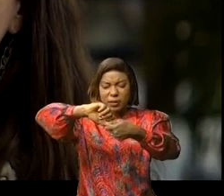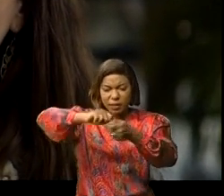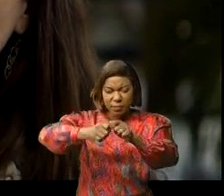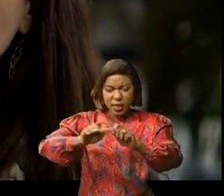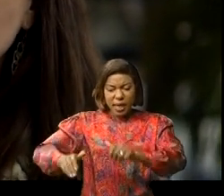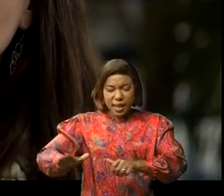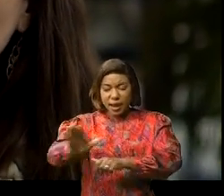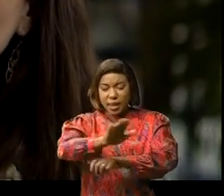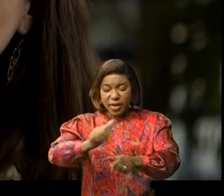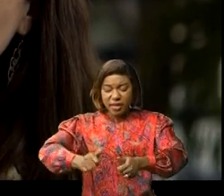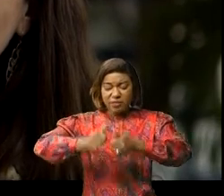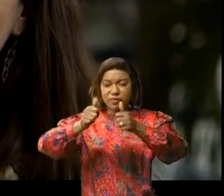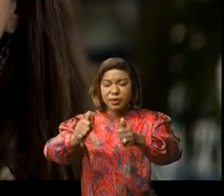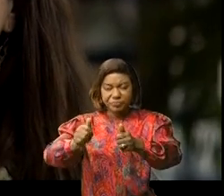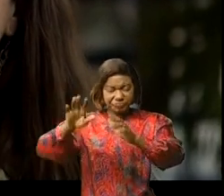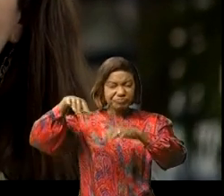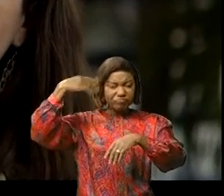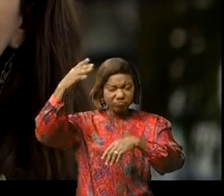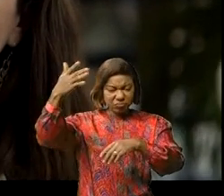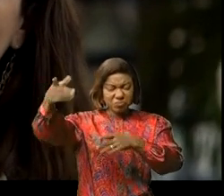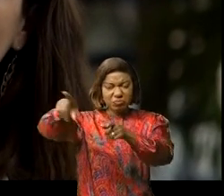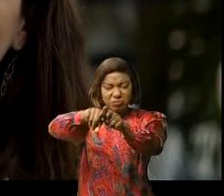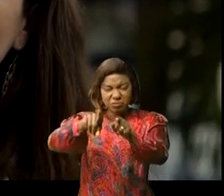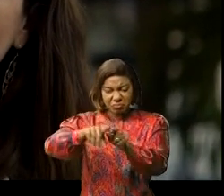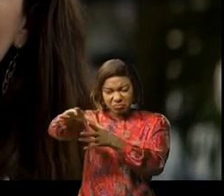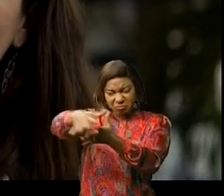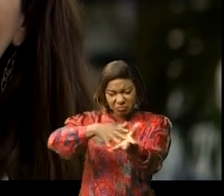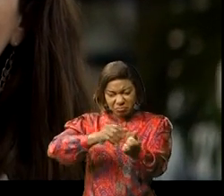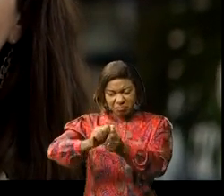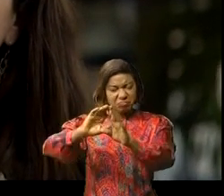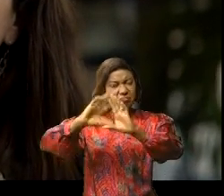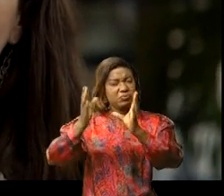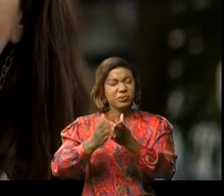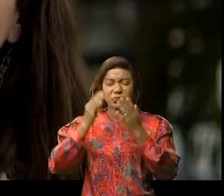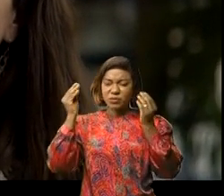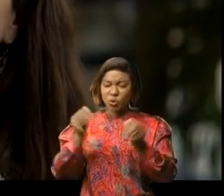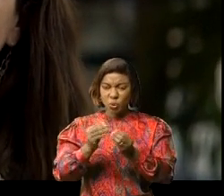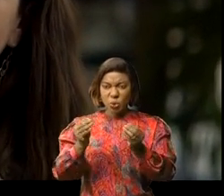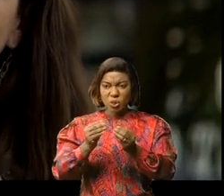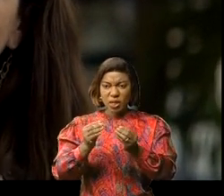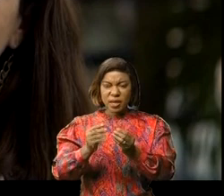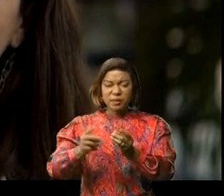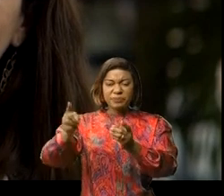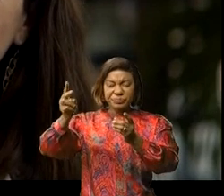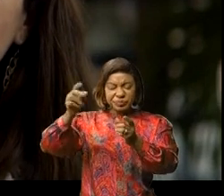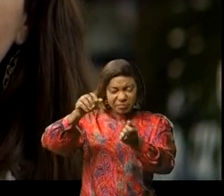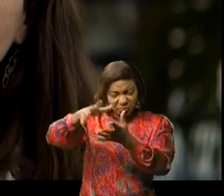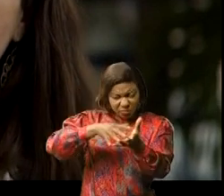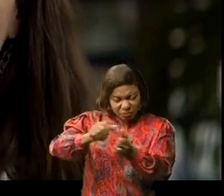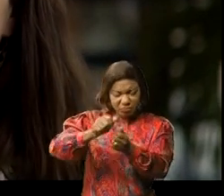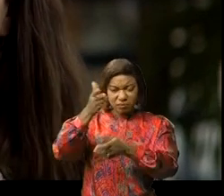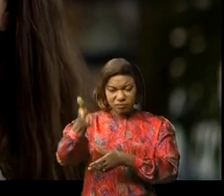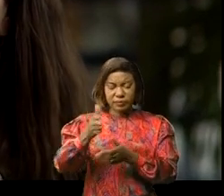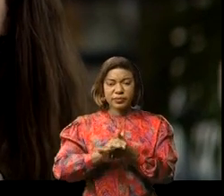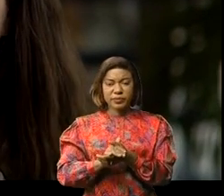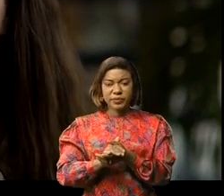leur vie qui souvent est détruite complètement à cause de ces pires atrocités.